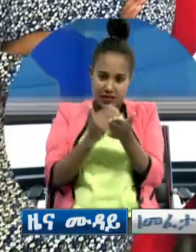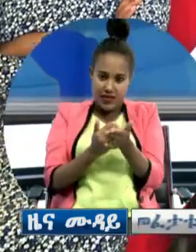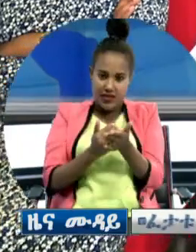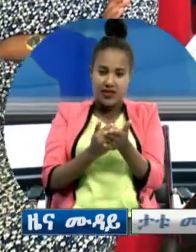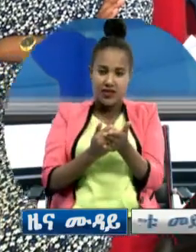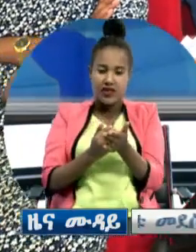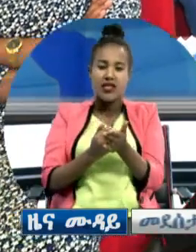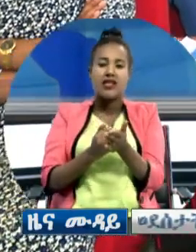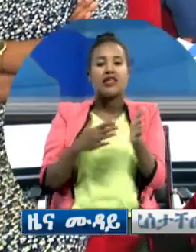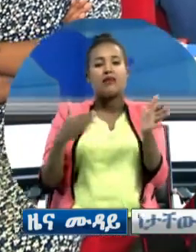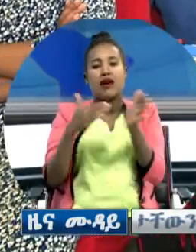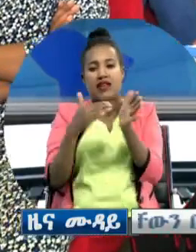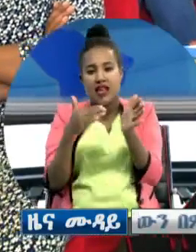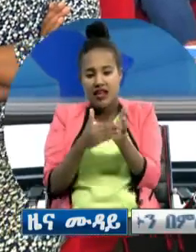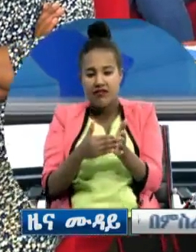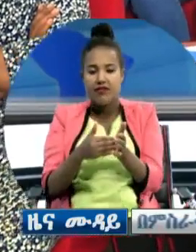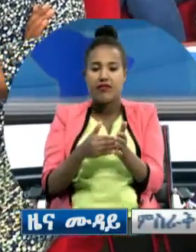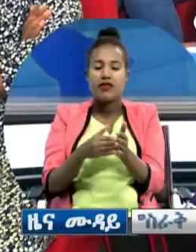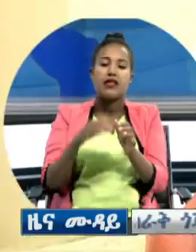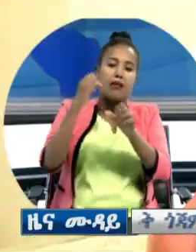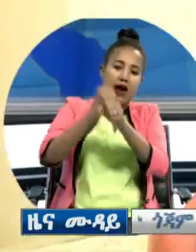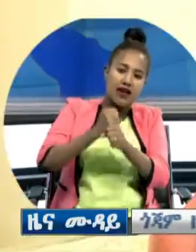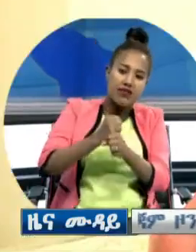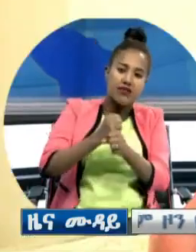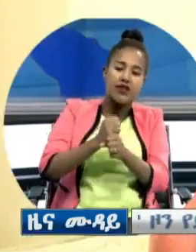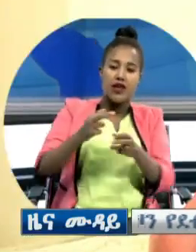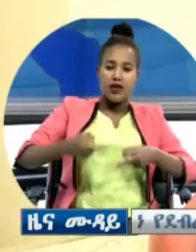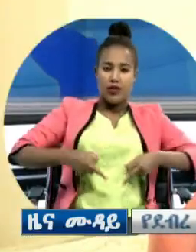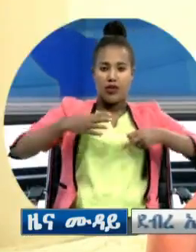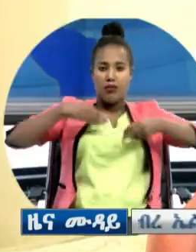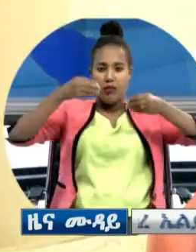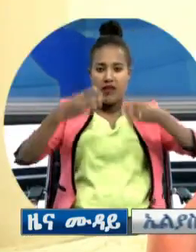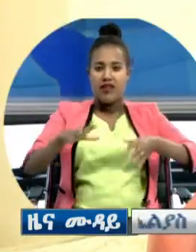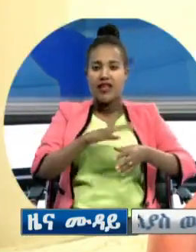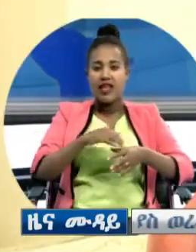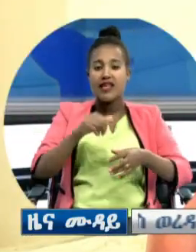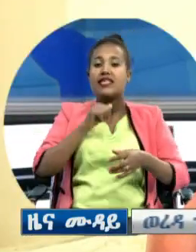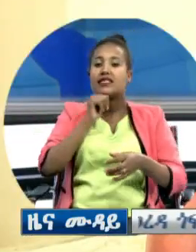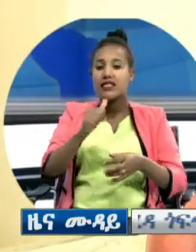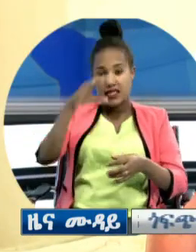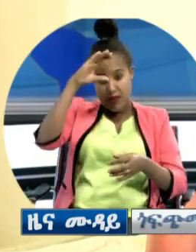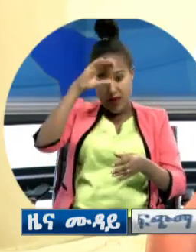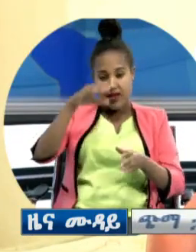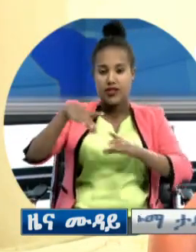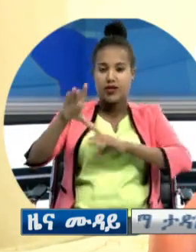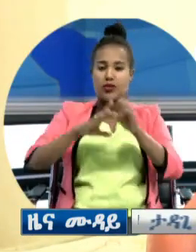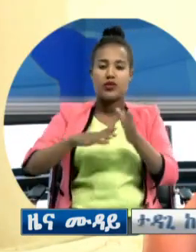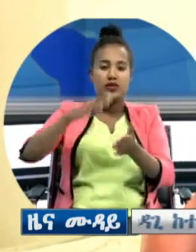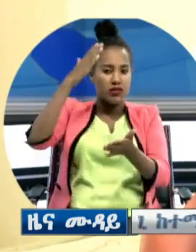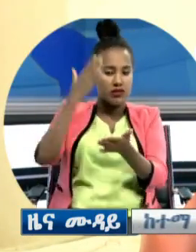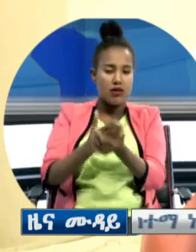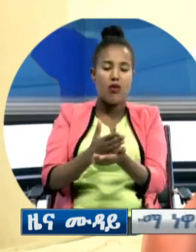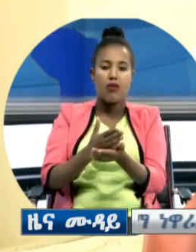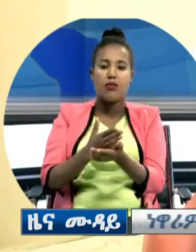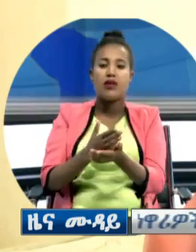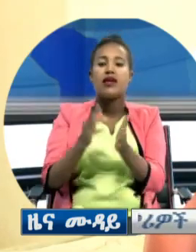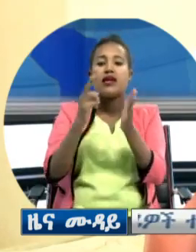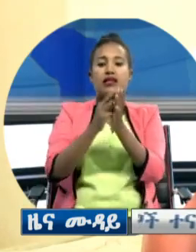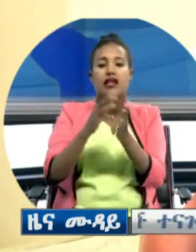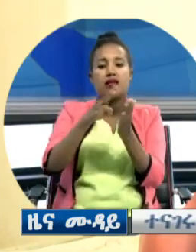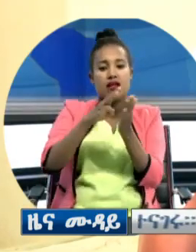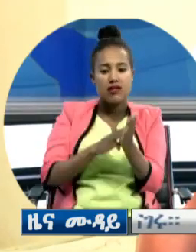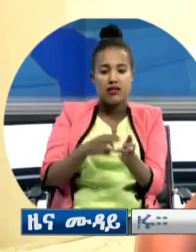ገበታቸው የማስተጓጎል የማገት የህይወት ማጥፋትና ኢሰብአዊ ድርጊቶች እንዲታረሙ ህግና ስርዓት